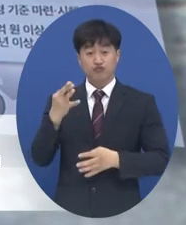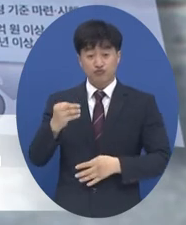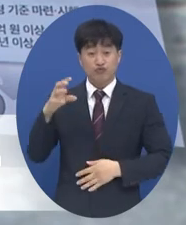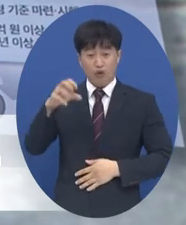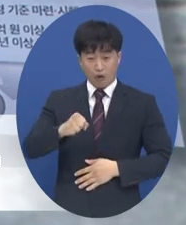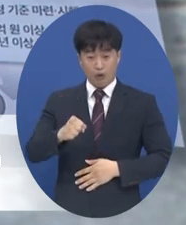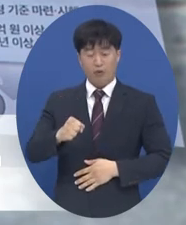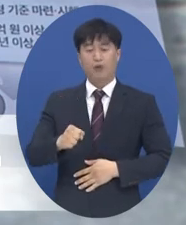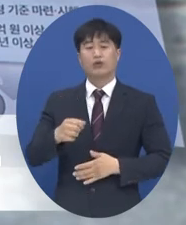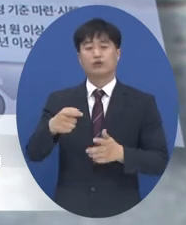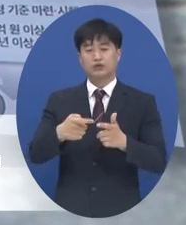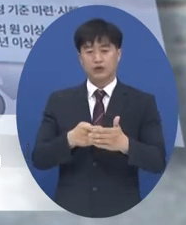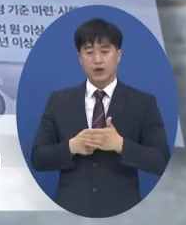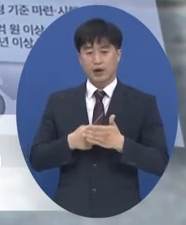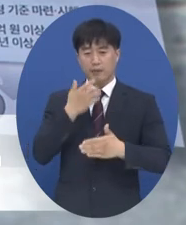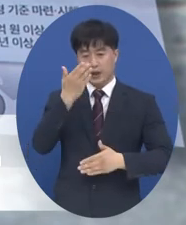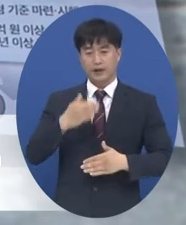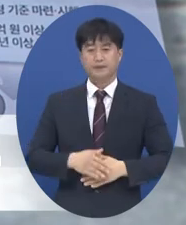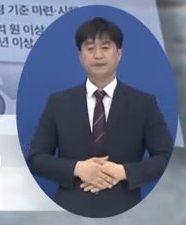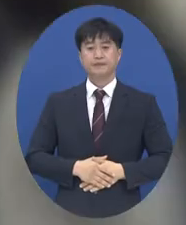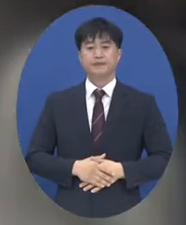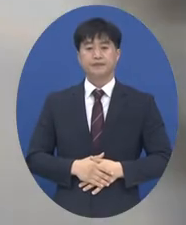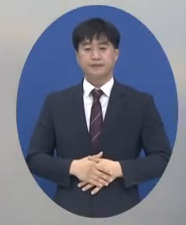보도에 최창수 기자입니다